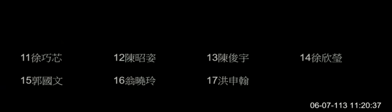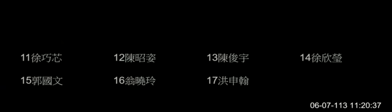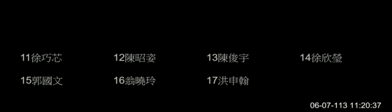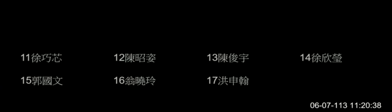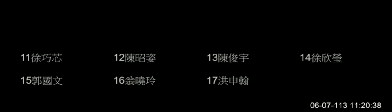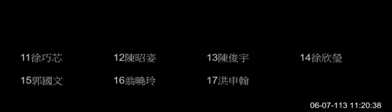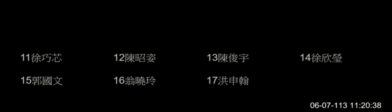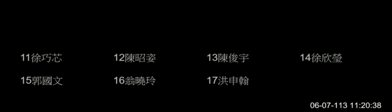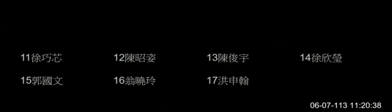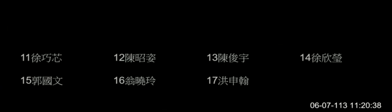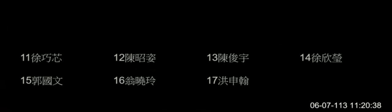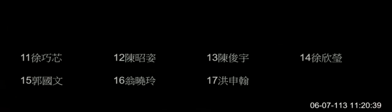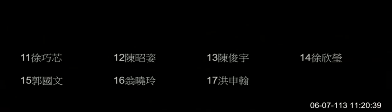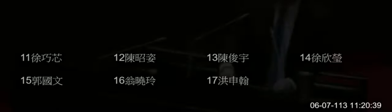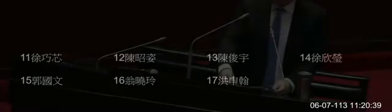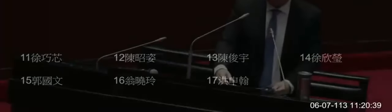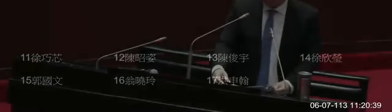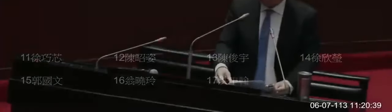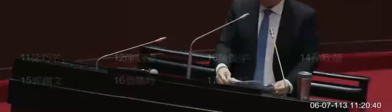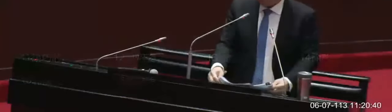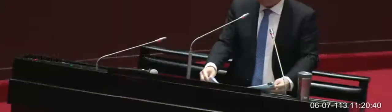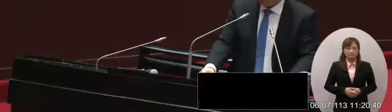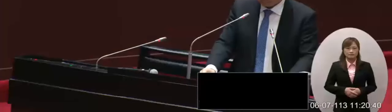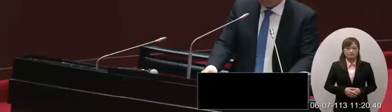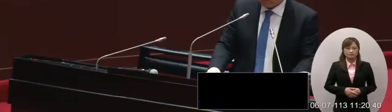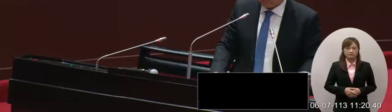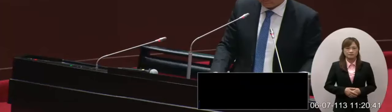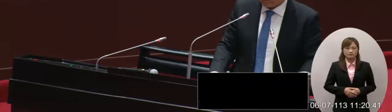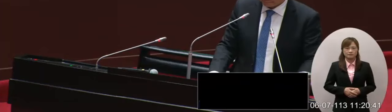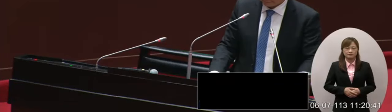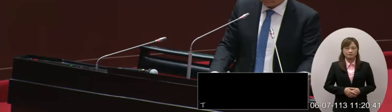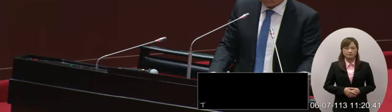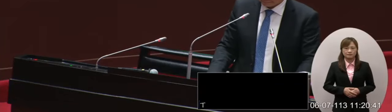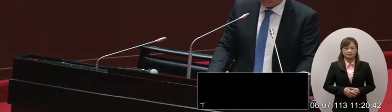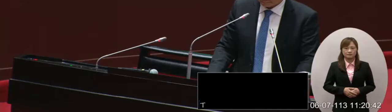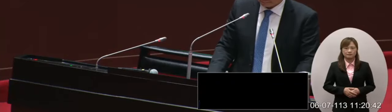好，谢主席，好，请卓院长， 麻烦再请卓院长备询。